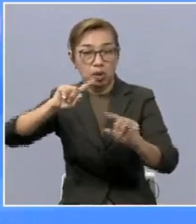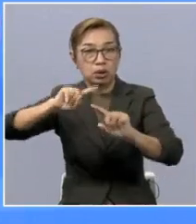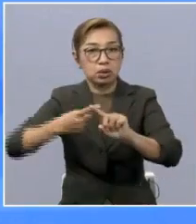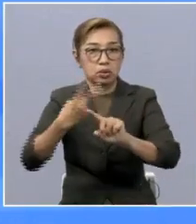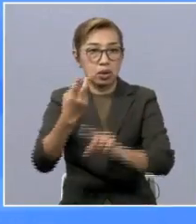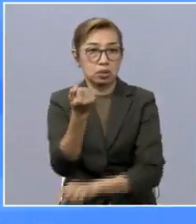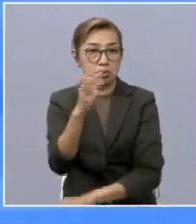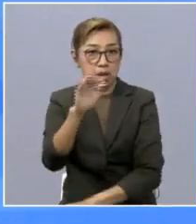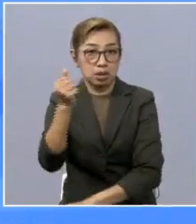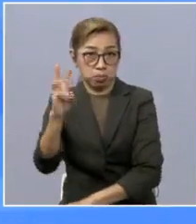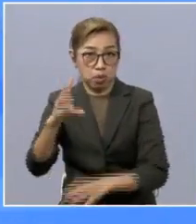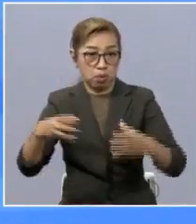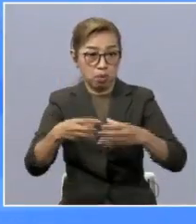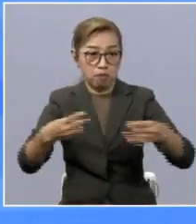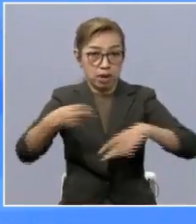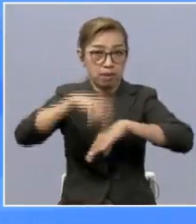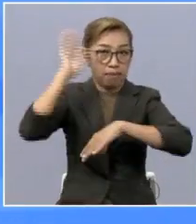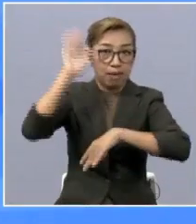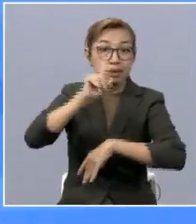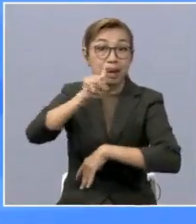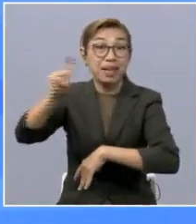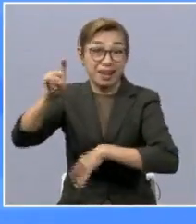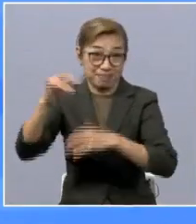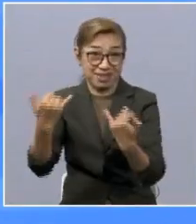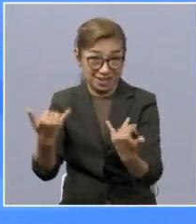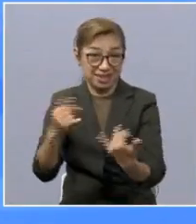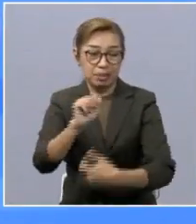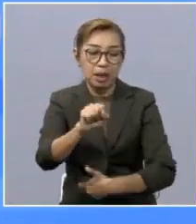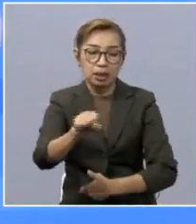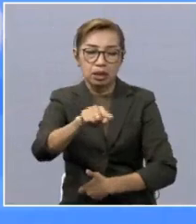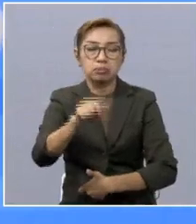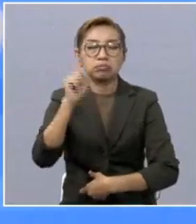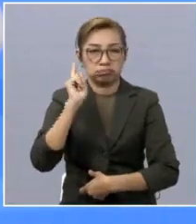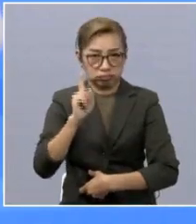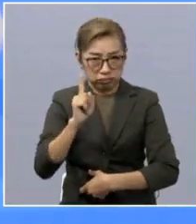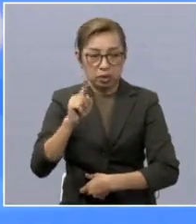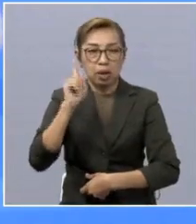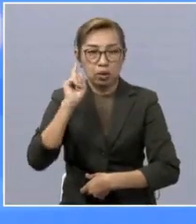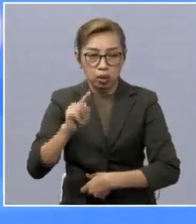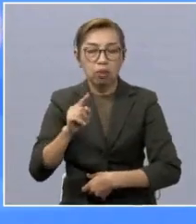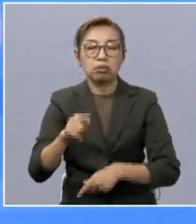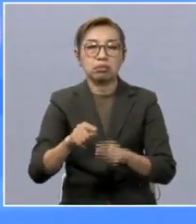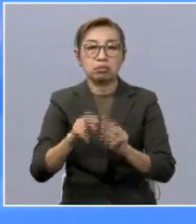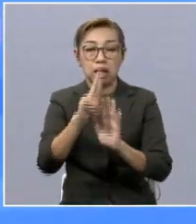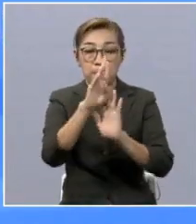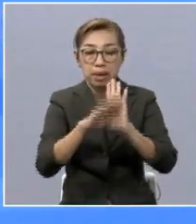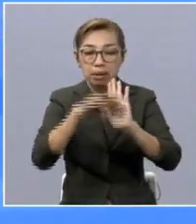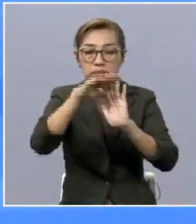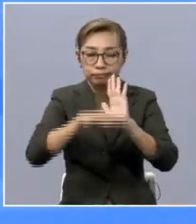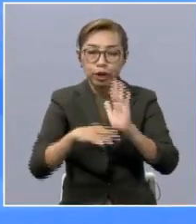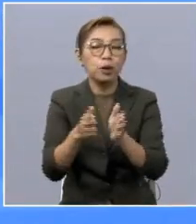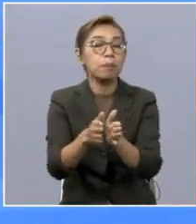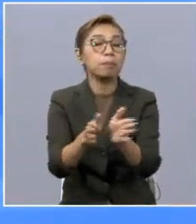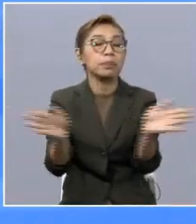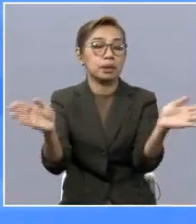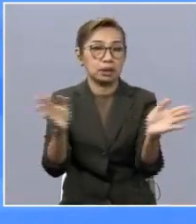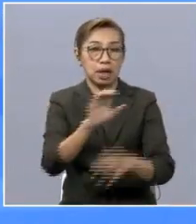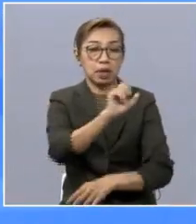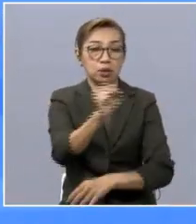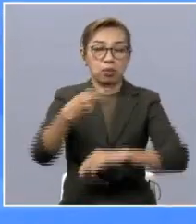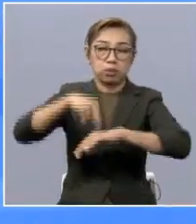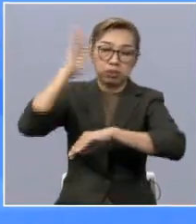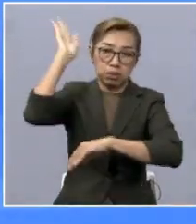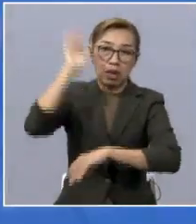นะครับเบื้องต้นทุกฝ่ายเนี่ยเห็นตรงกันว่าเราควรจะต้องเปิดให้มีการอภิปรายตามระเบียบวาระแต่ส่วนตัวยอมรับแบบ